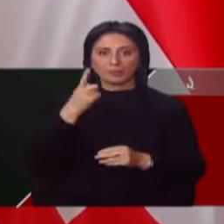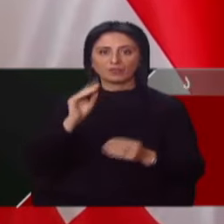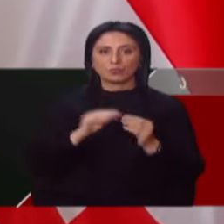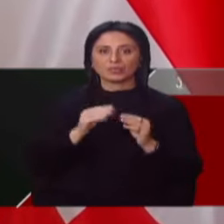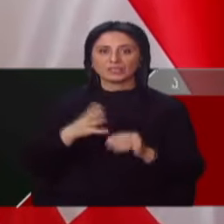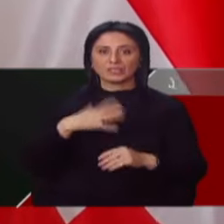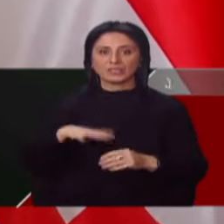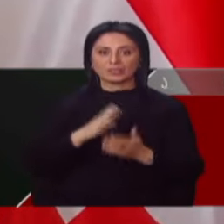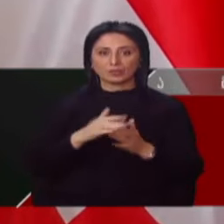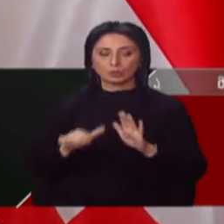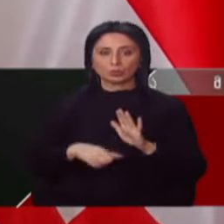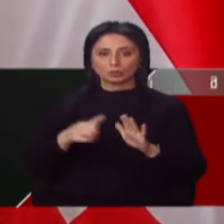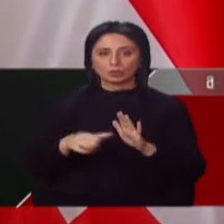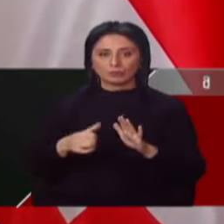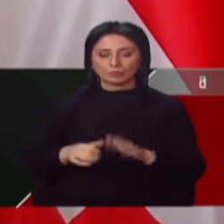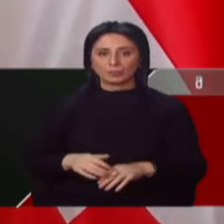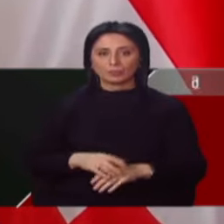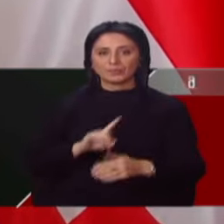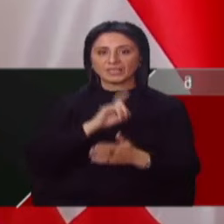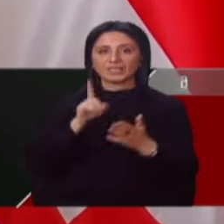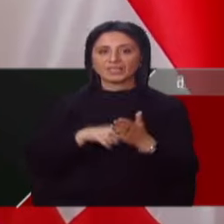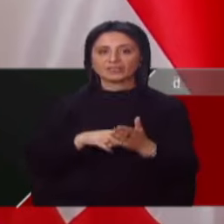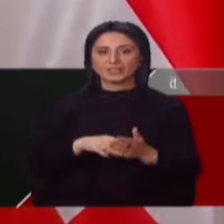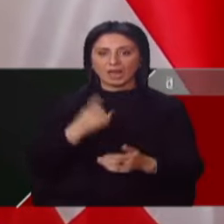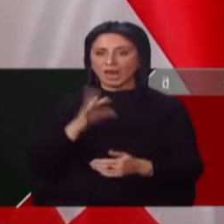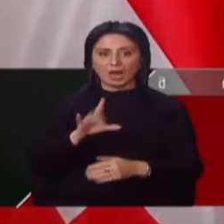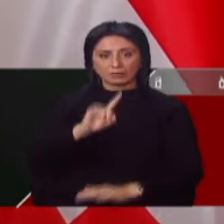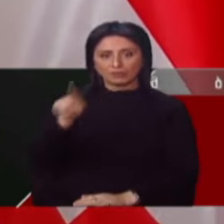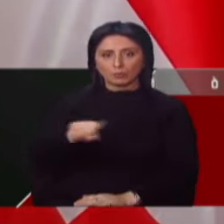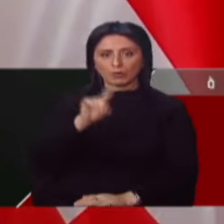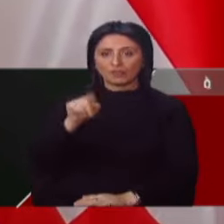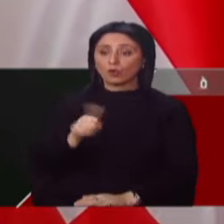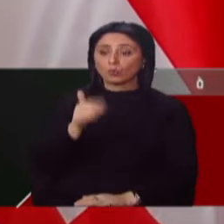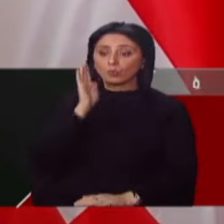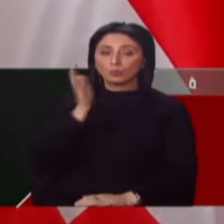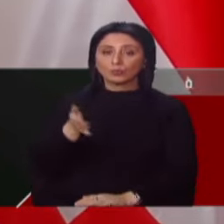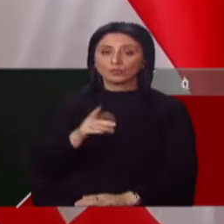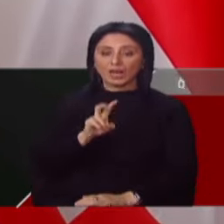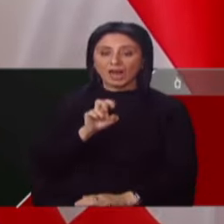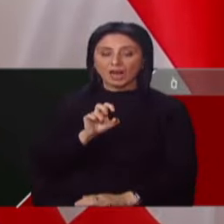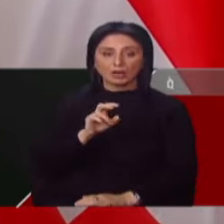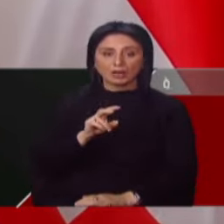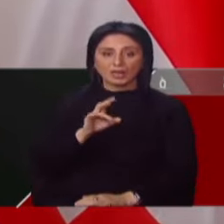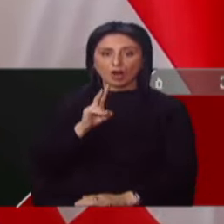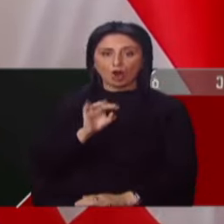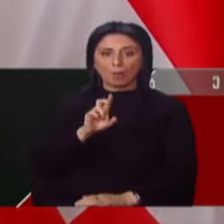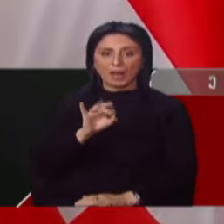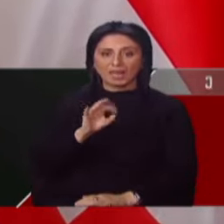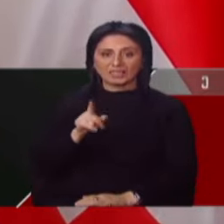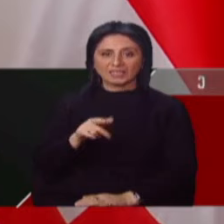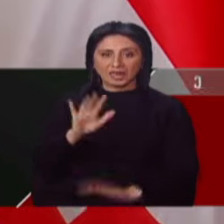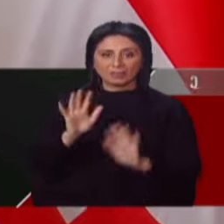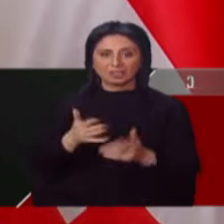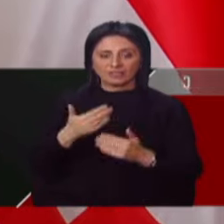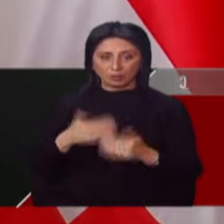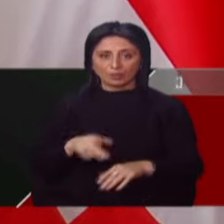პრობლემა საქართველოში არის უმუშევრობა. Კითხვა არაერთხელ დაისვა, როგორ აპირებს ირაკლი კობახიძე ამ